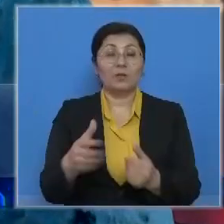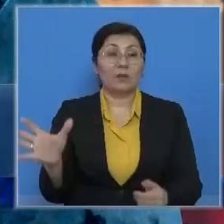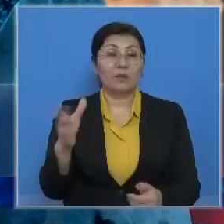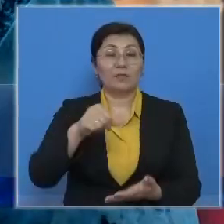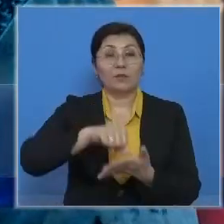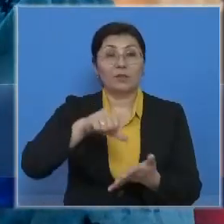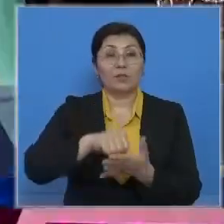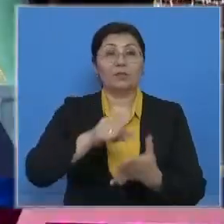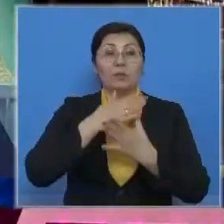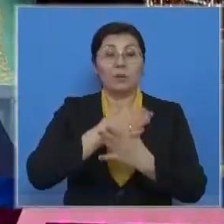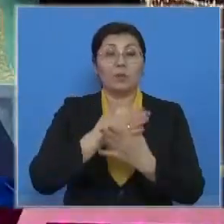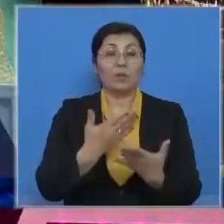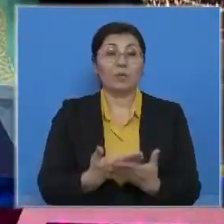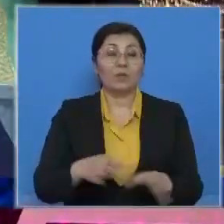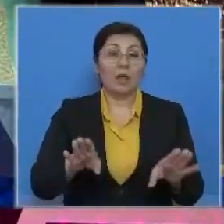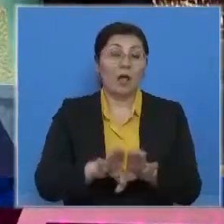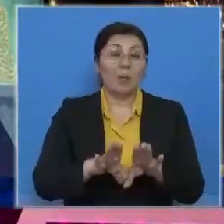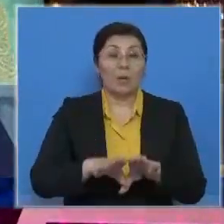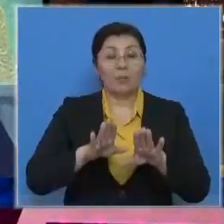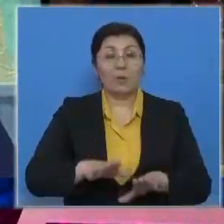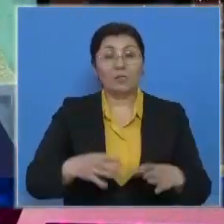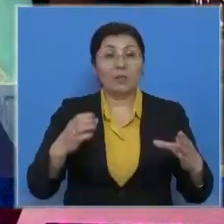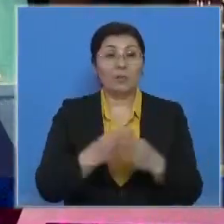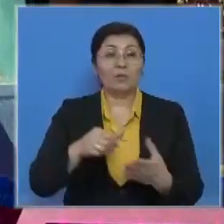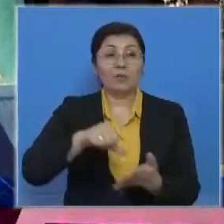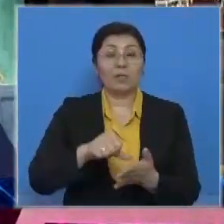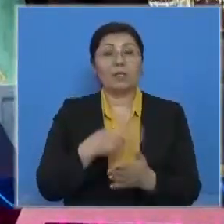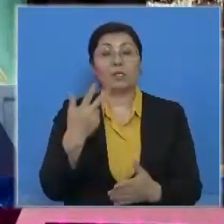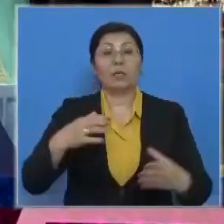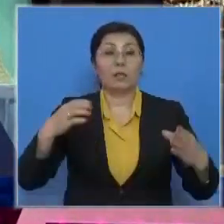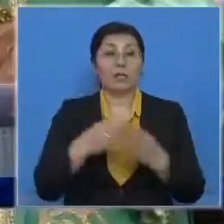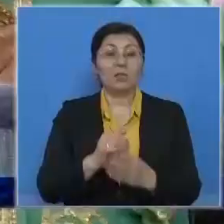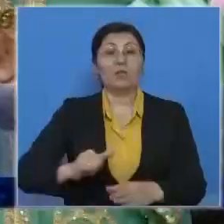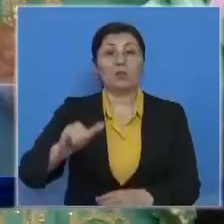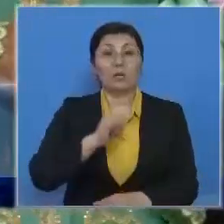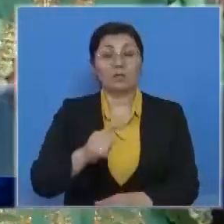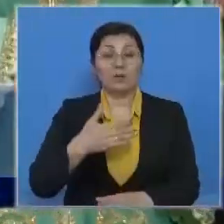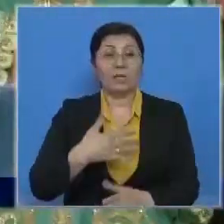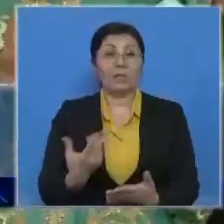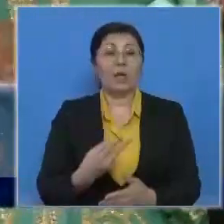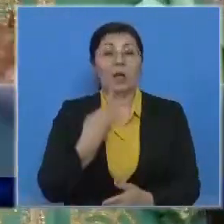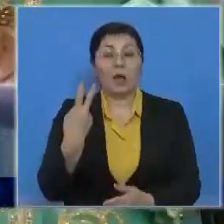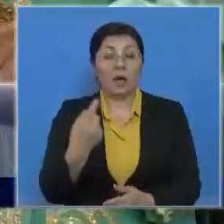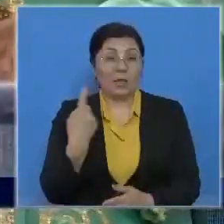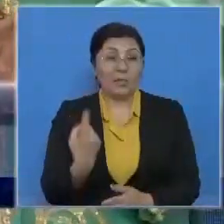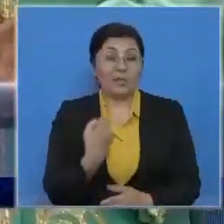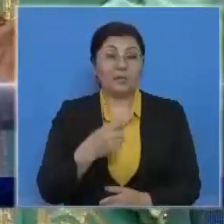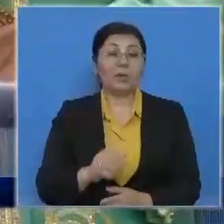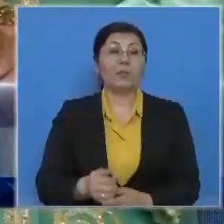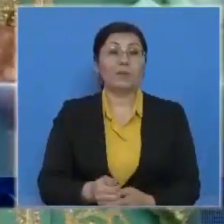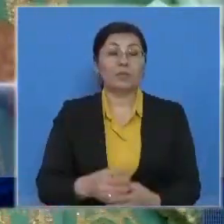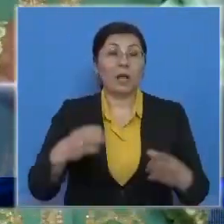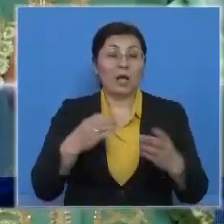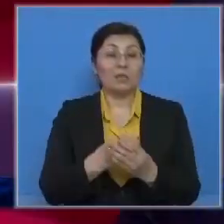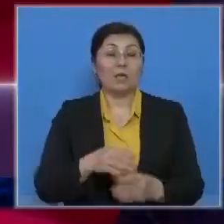участвуют, помогают мне. Помимо местных ансамблей приняли участие 3 коллектива из Уральска. Один из них – народный ансамбль «Аже Салеме».